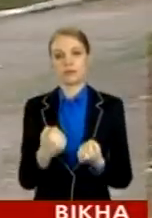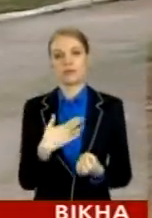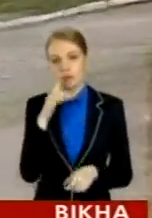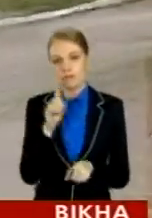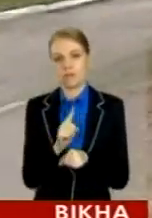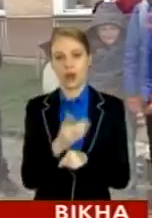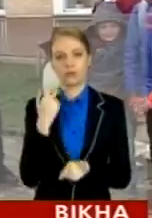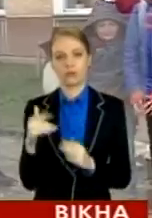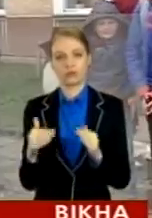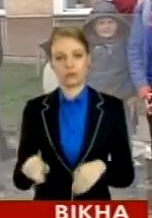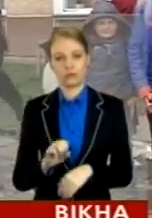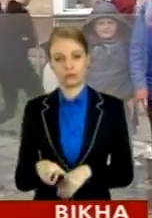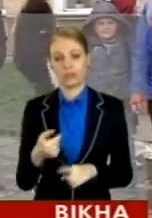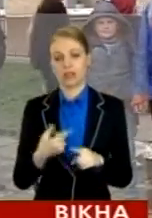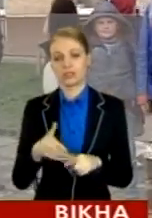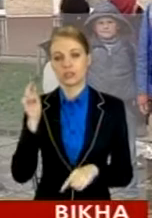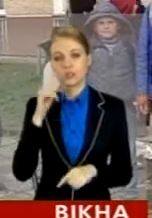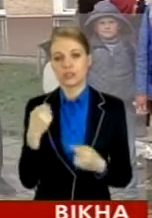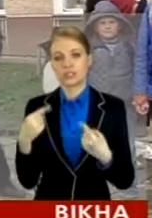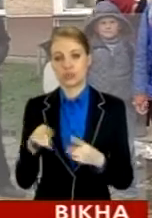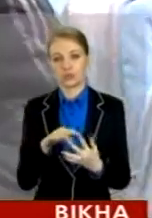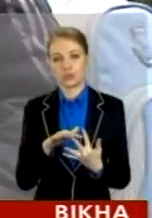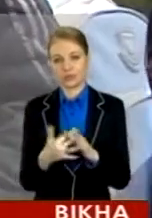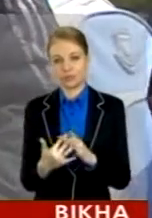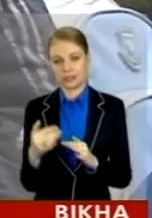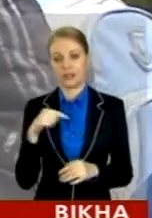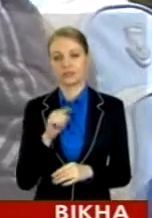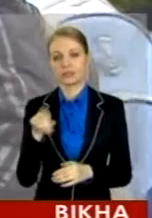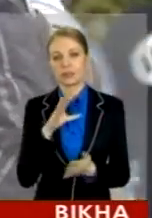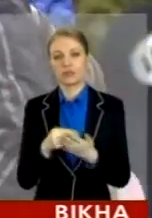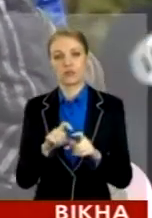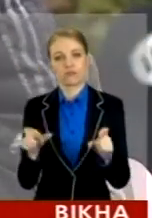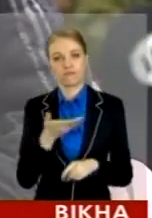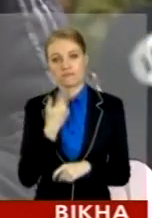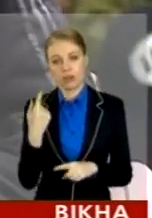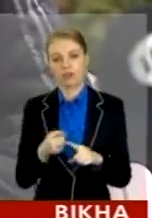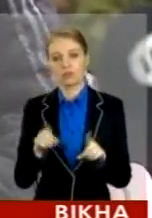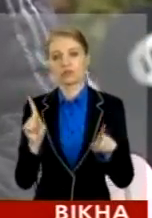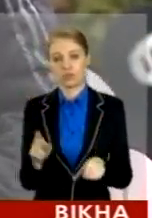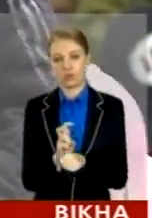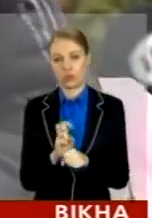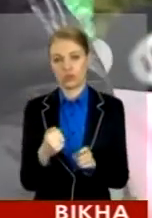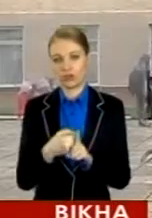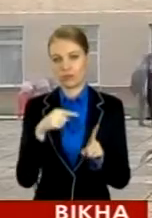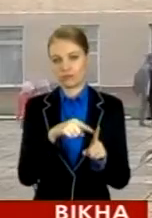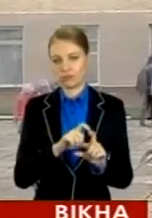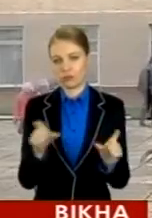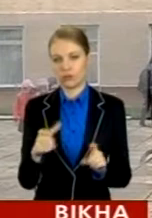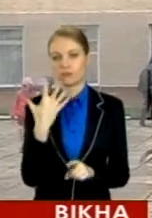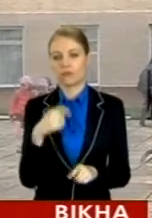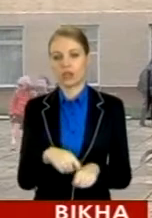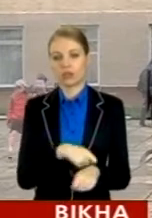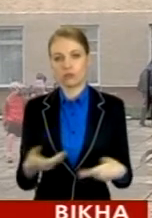тут Брат коли він вдома це вже учні із сусіднього села кулинки там своєї школи немає Тож теж ходять до зборівської 5